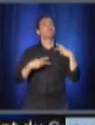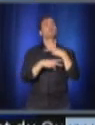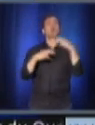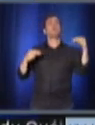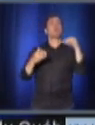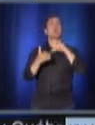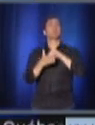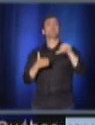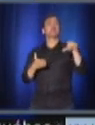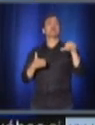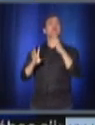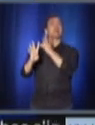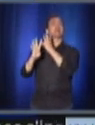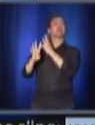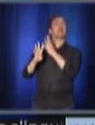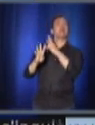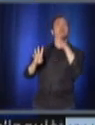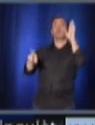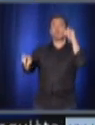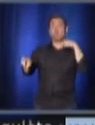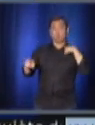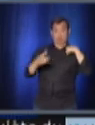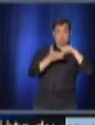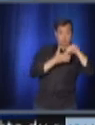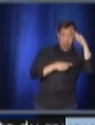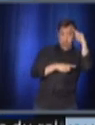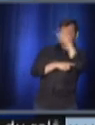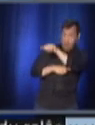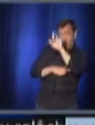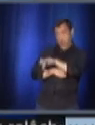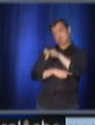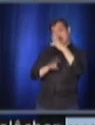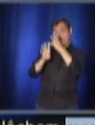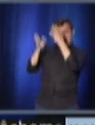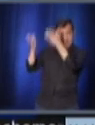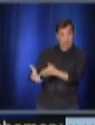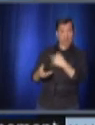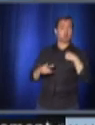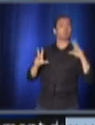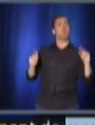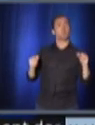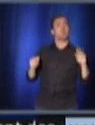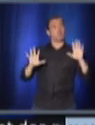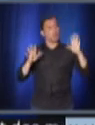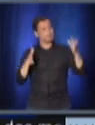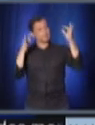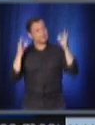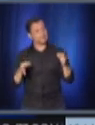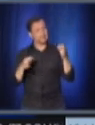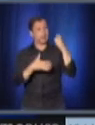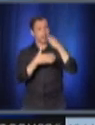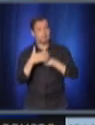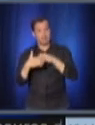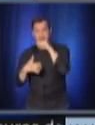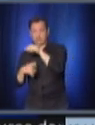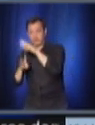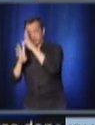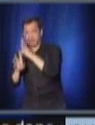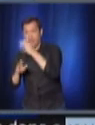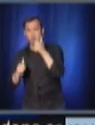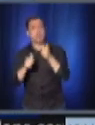qui sont délinquants ». J'aimerais savoir… Où serait la limite entre un certain nombre, en fait, entre des amendes individuelles et